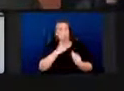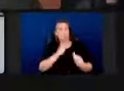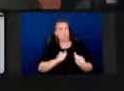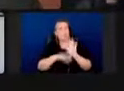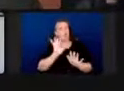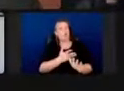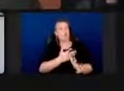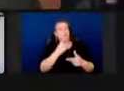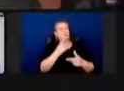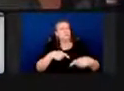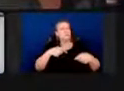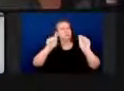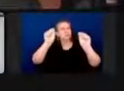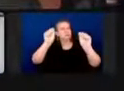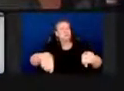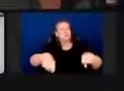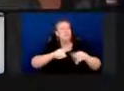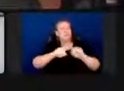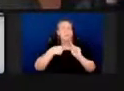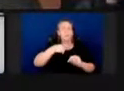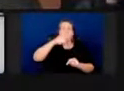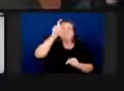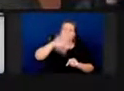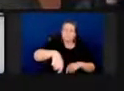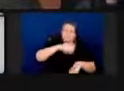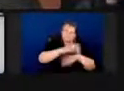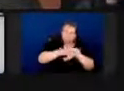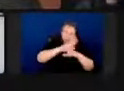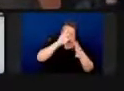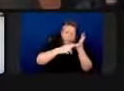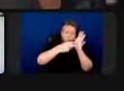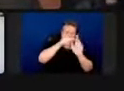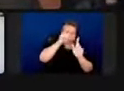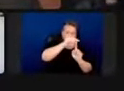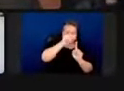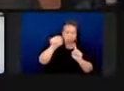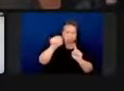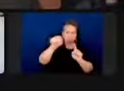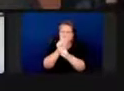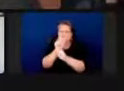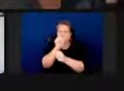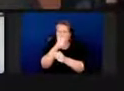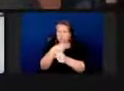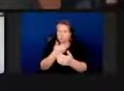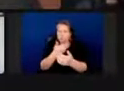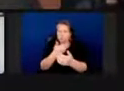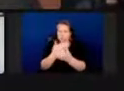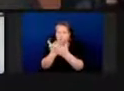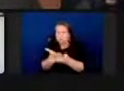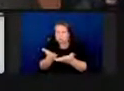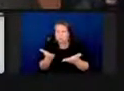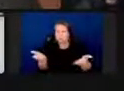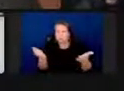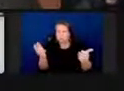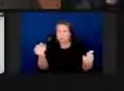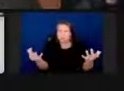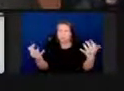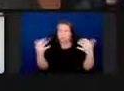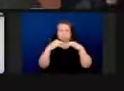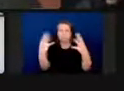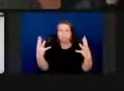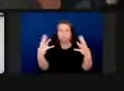shule zetu za sumaku zina shindilia mambo ambayo wanafunzi wanafurahia. Na